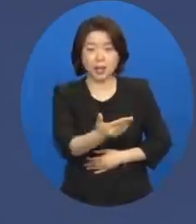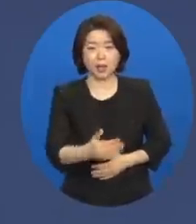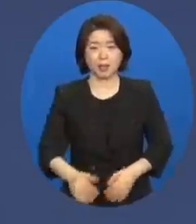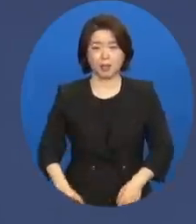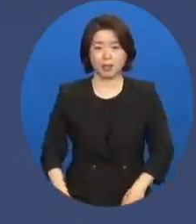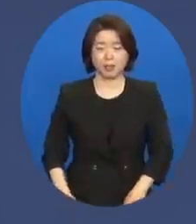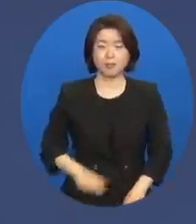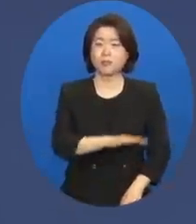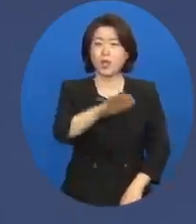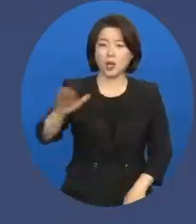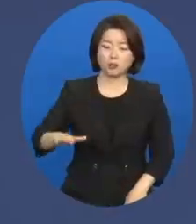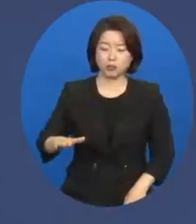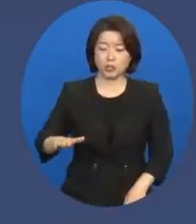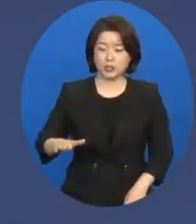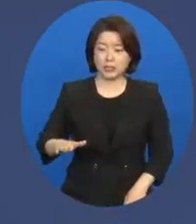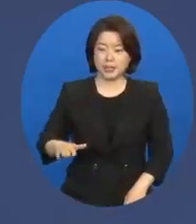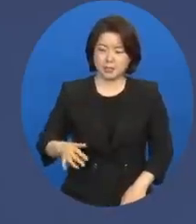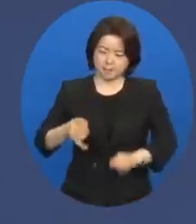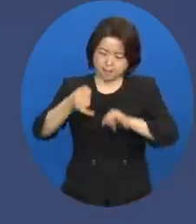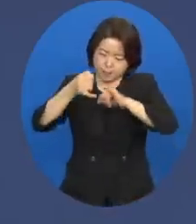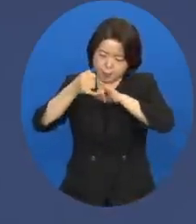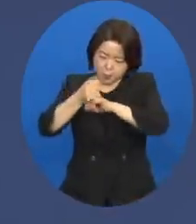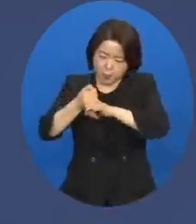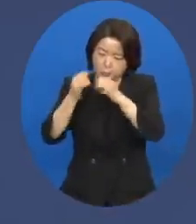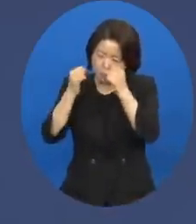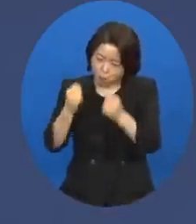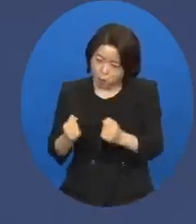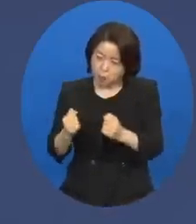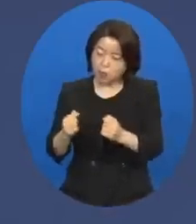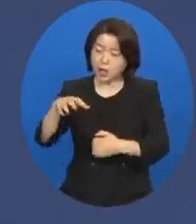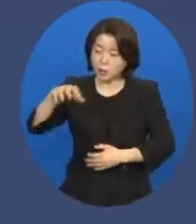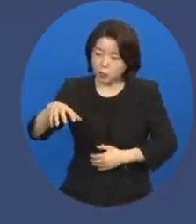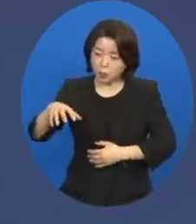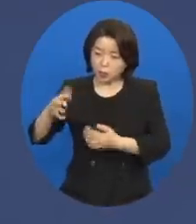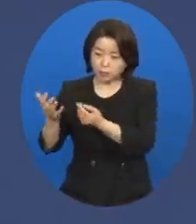우리의 있어야 할 곳을 떠났다는 말입니다.